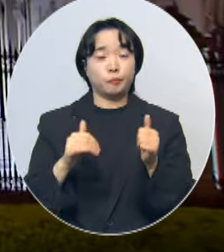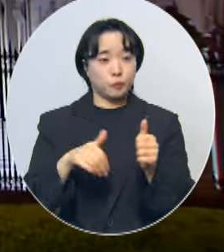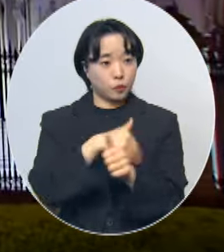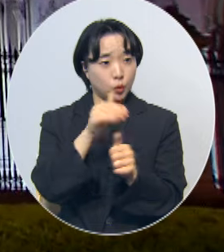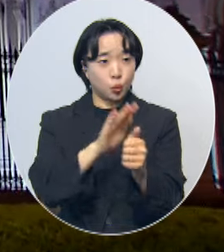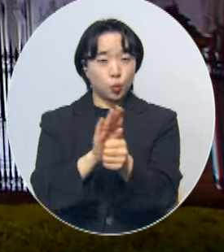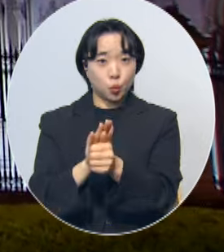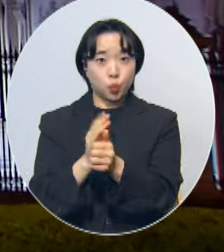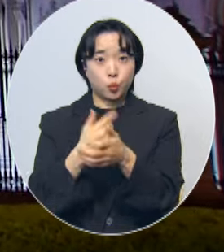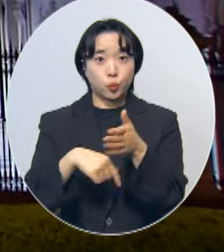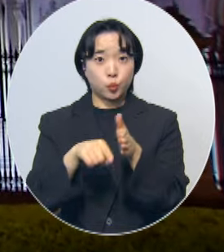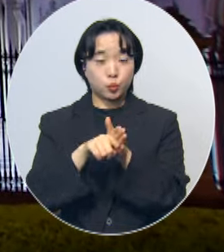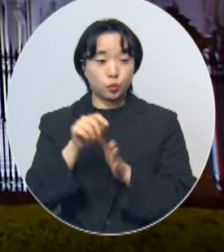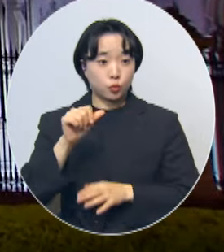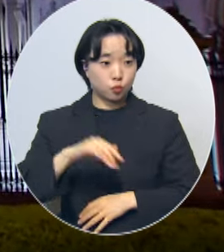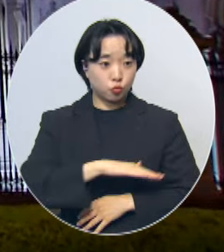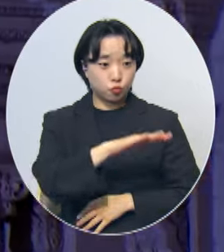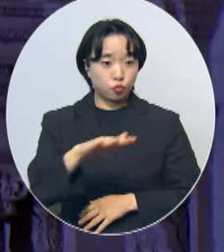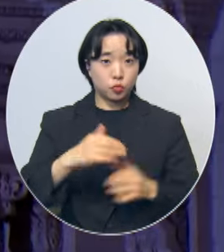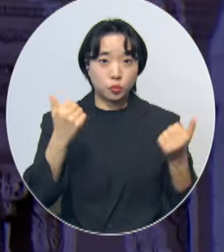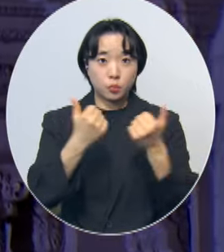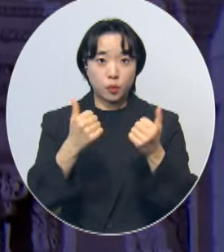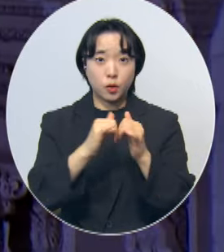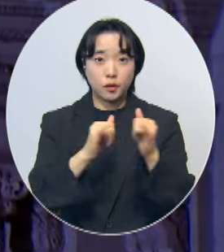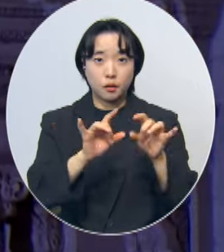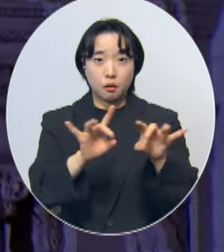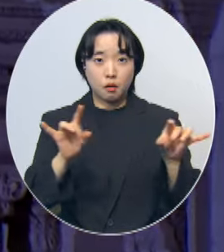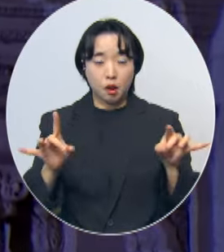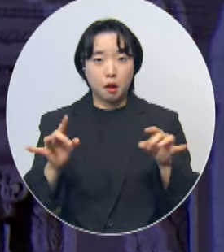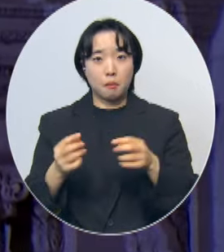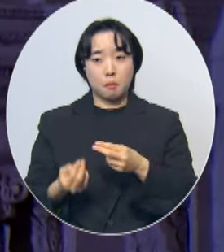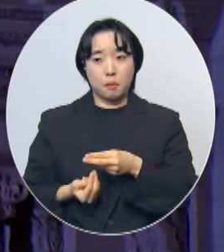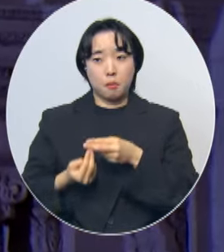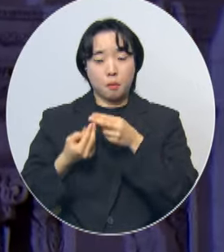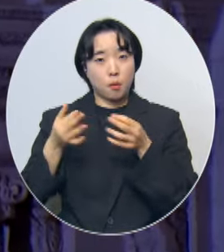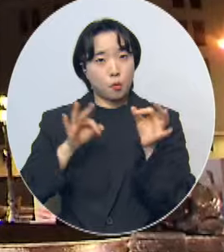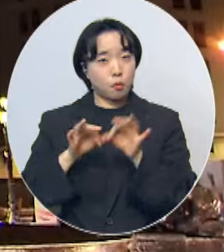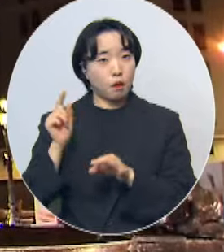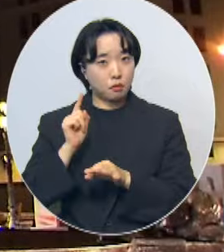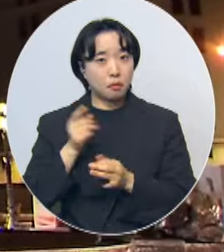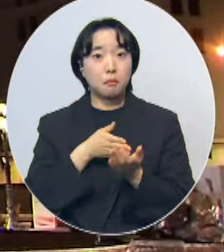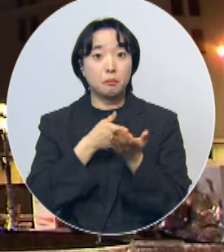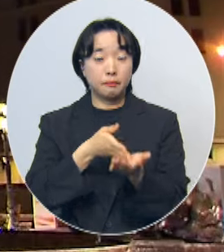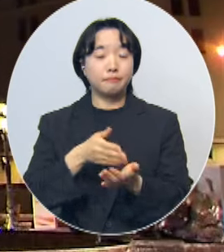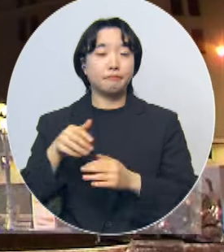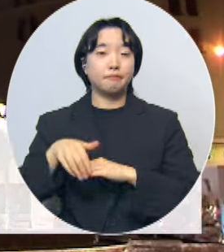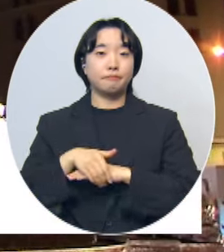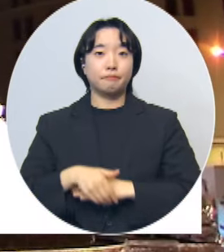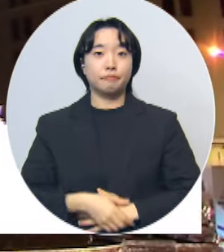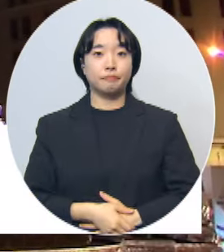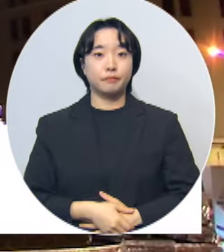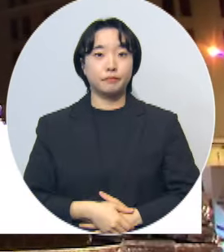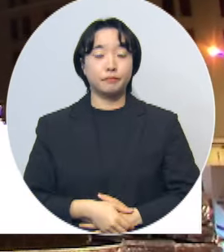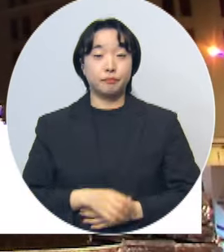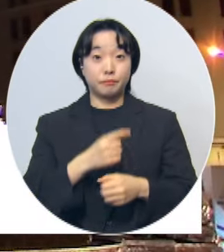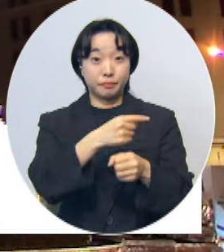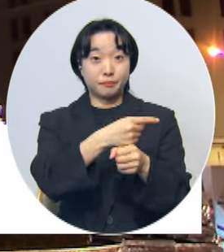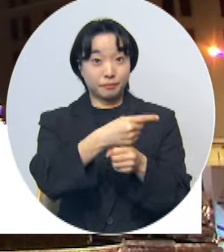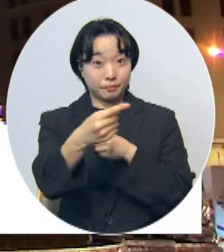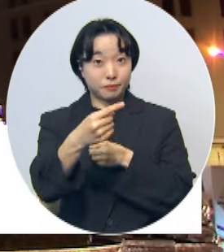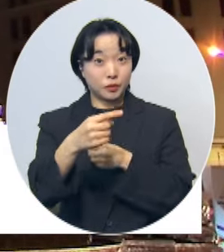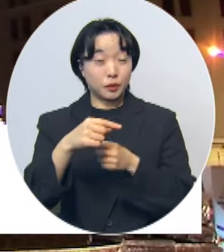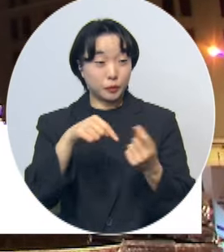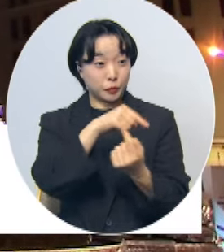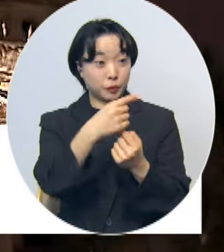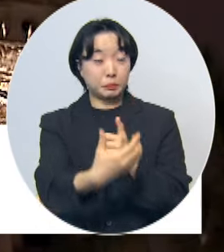위해 APEC 미래번영기금 설립도 제언하기로 했습니다. 내년 APEC 의장직을 인계받고